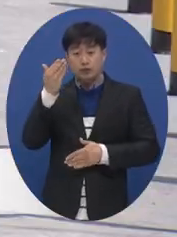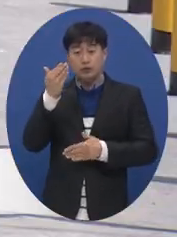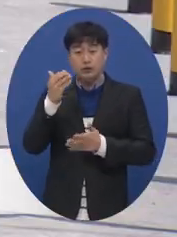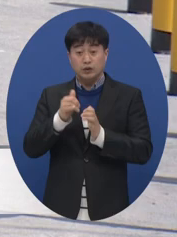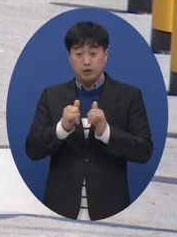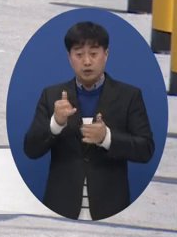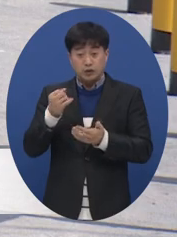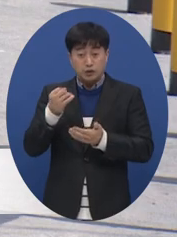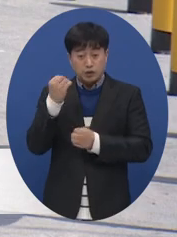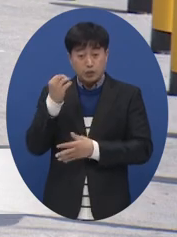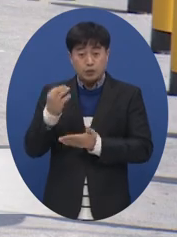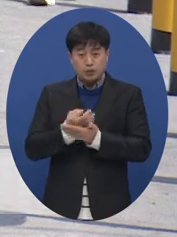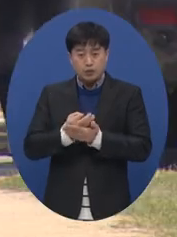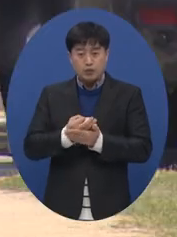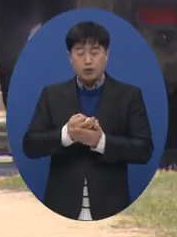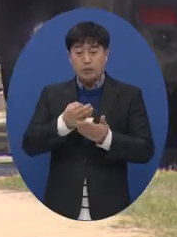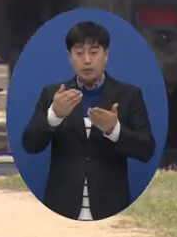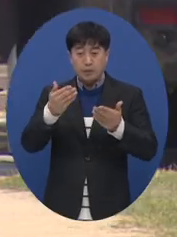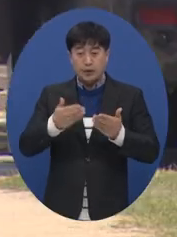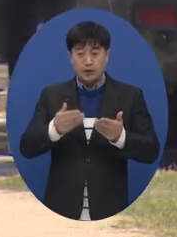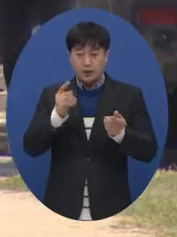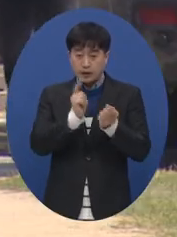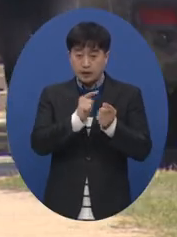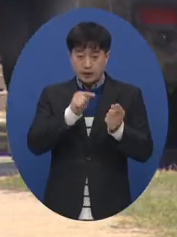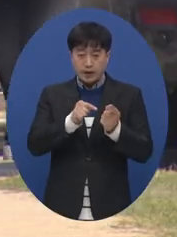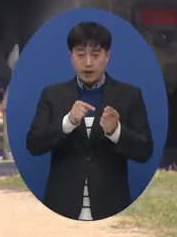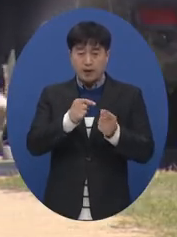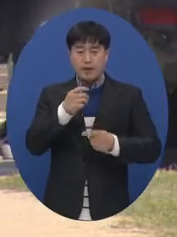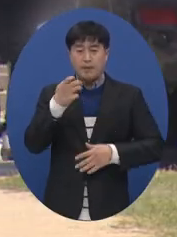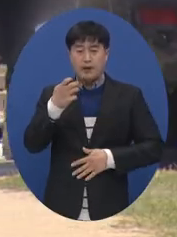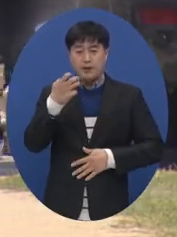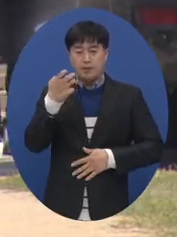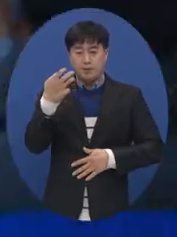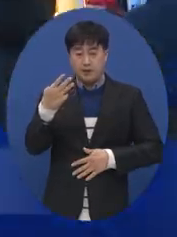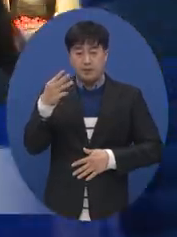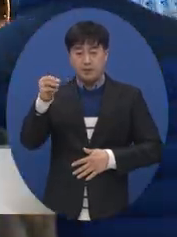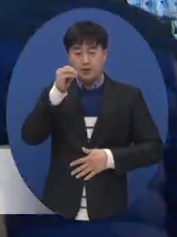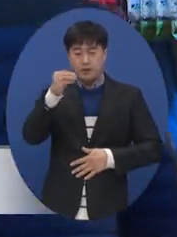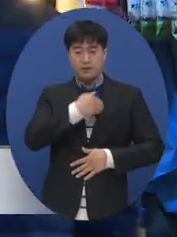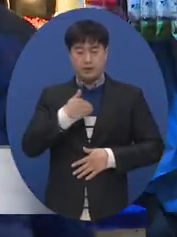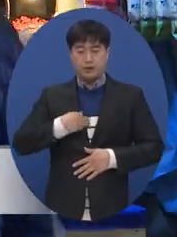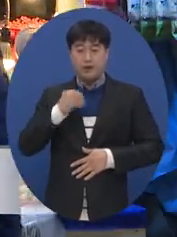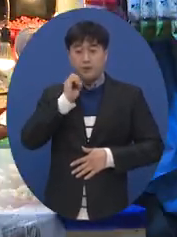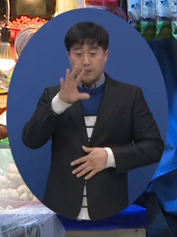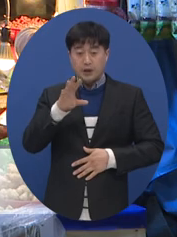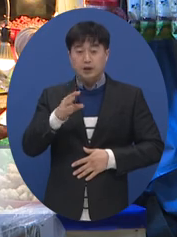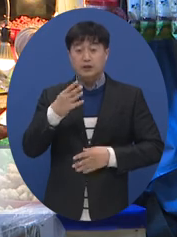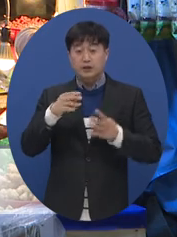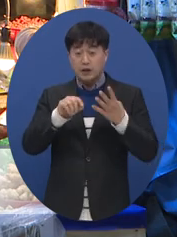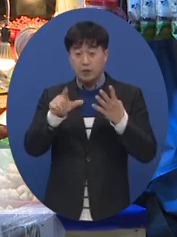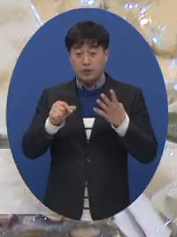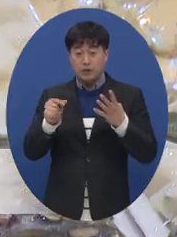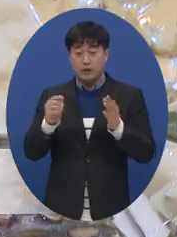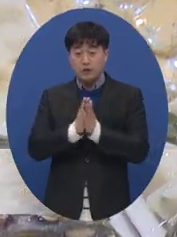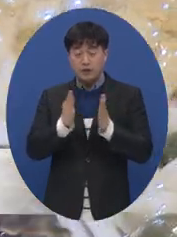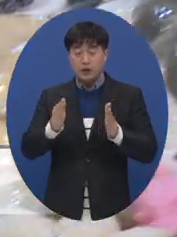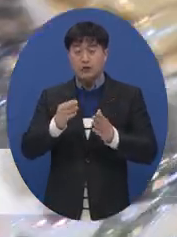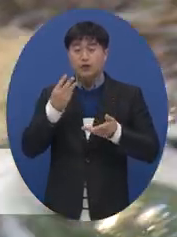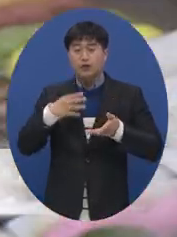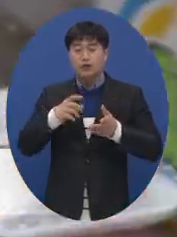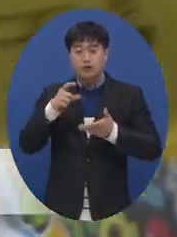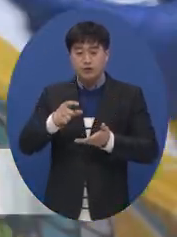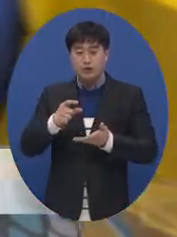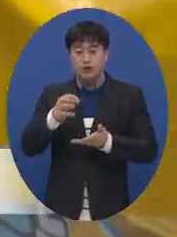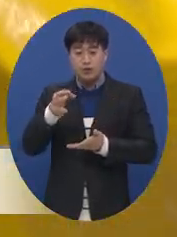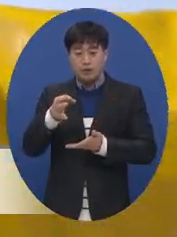청년들을 대상으로 조사한 결과 약 83%가 만족한다고 답했고, 지난 4월부터 본격적으로 시행한